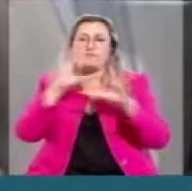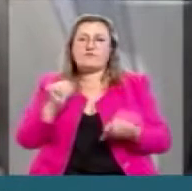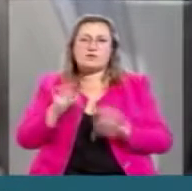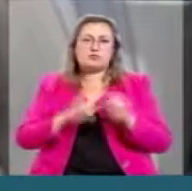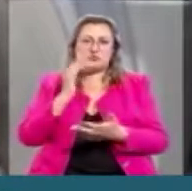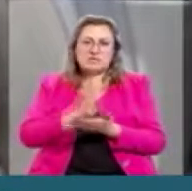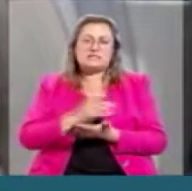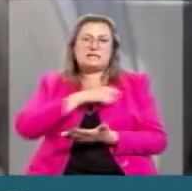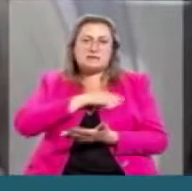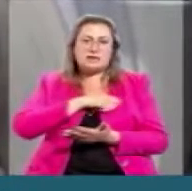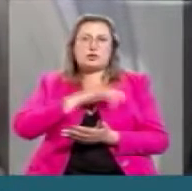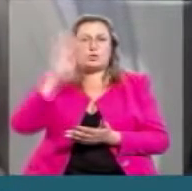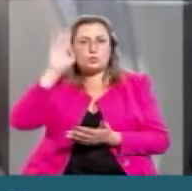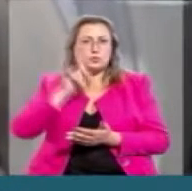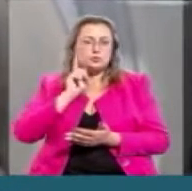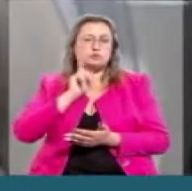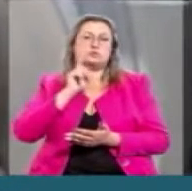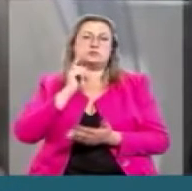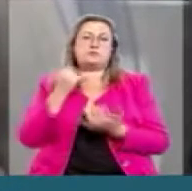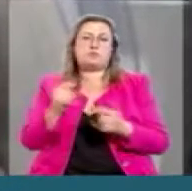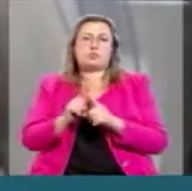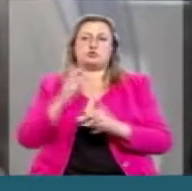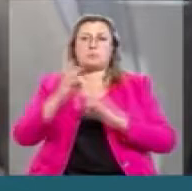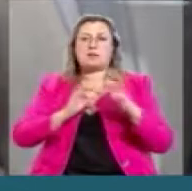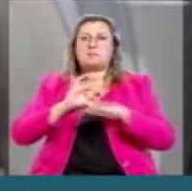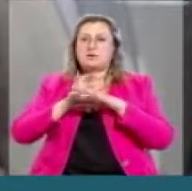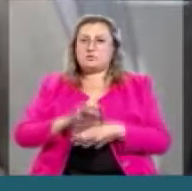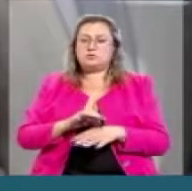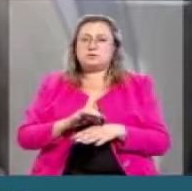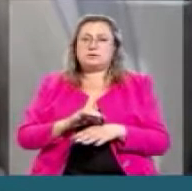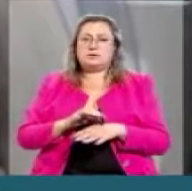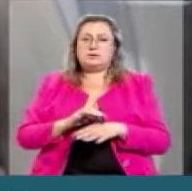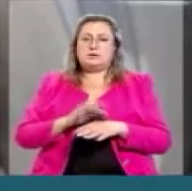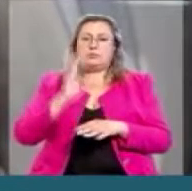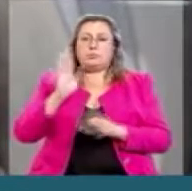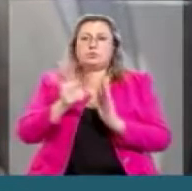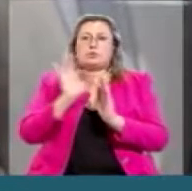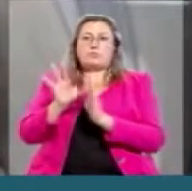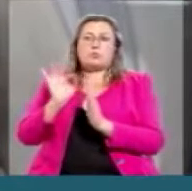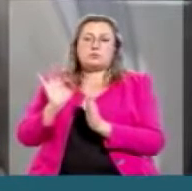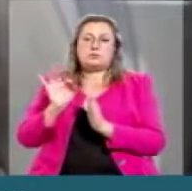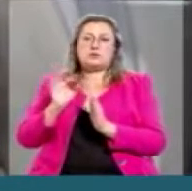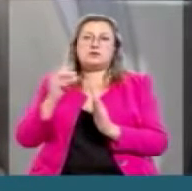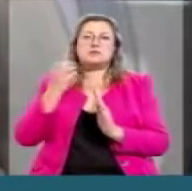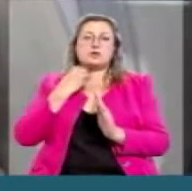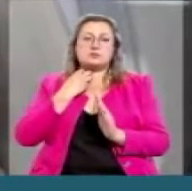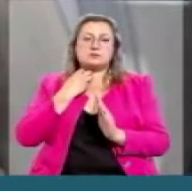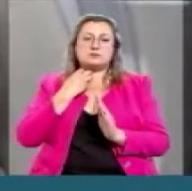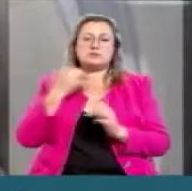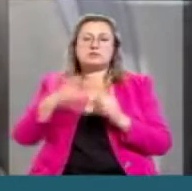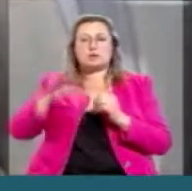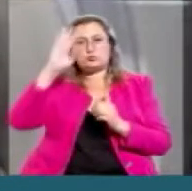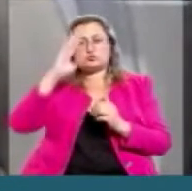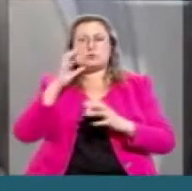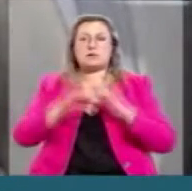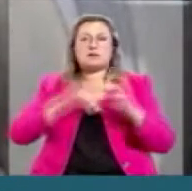есть, тренерский, юношеский. Сегодня тоже чемпионат проходит, будет отбор проходить. В Кызылорде среди